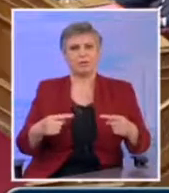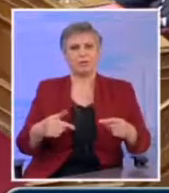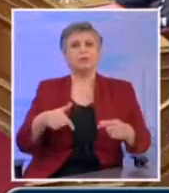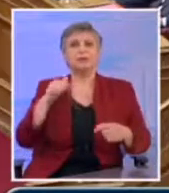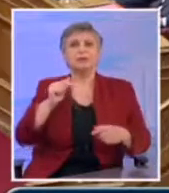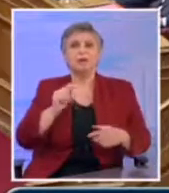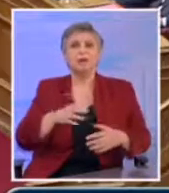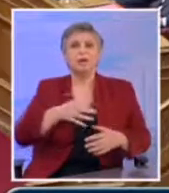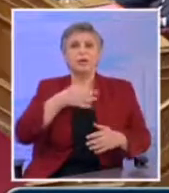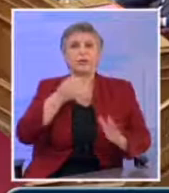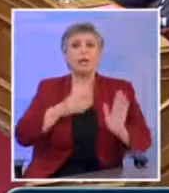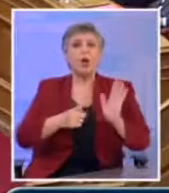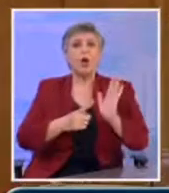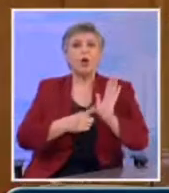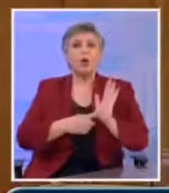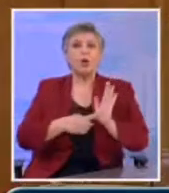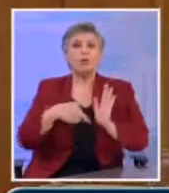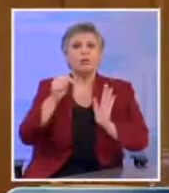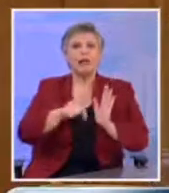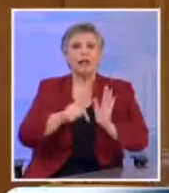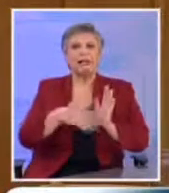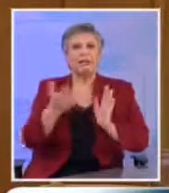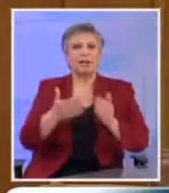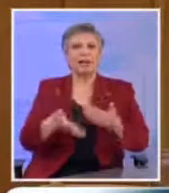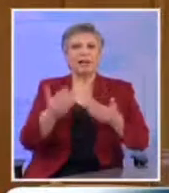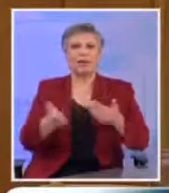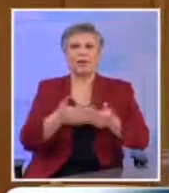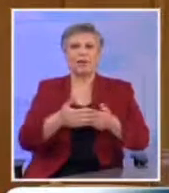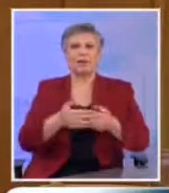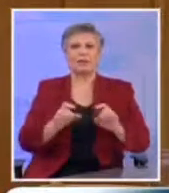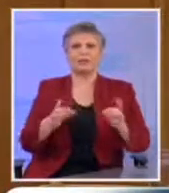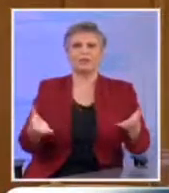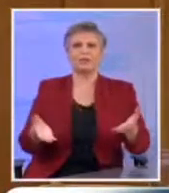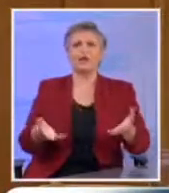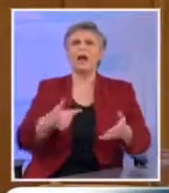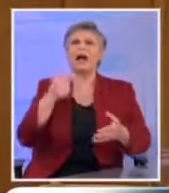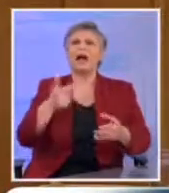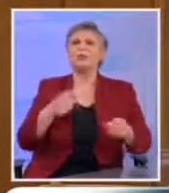Δεν βοήθησε σε τίποτα. Ποινικοποίησε την πολιτική.